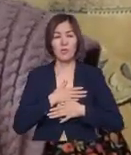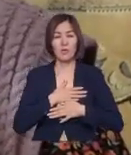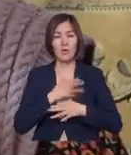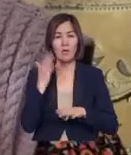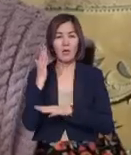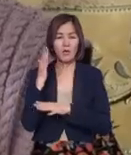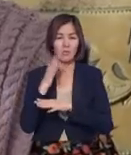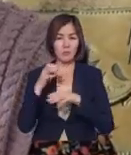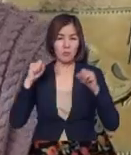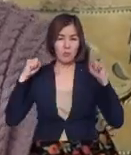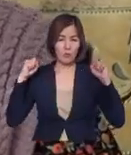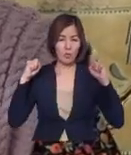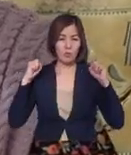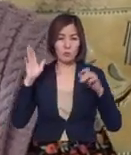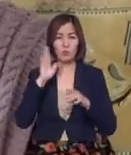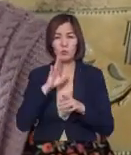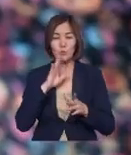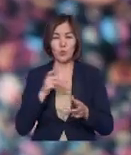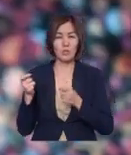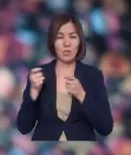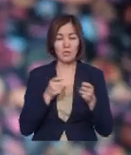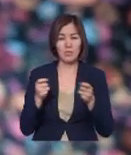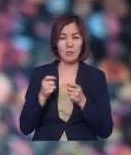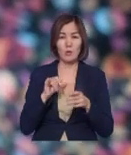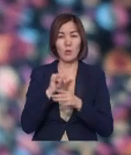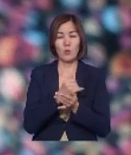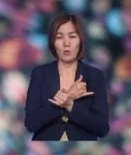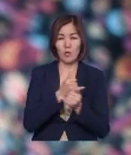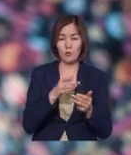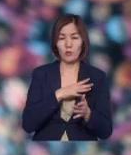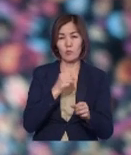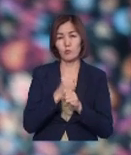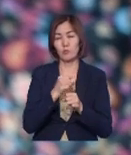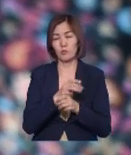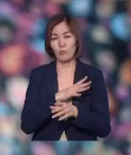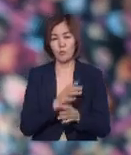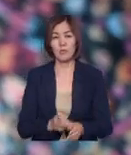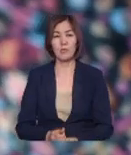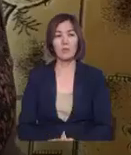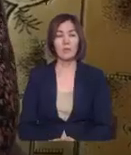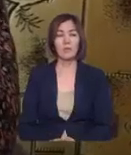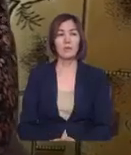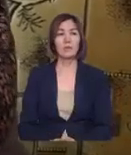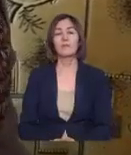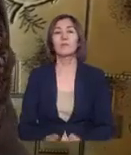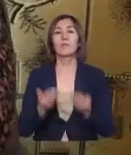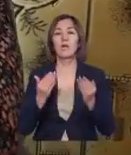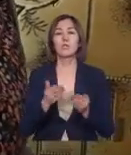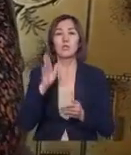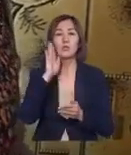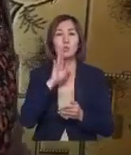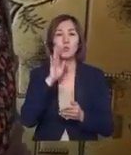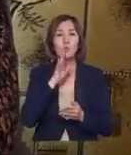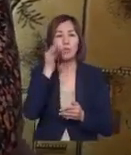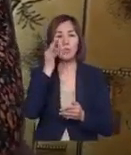болған, онызы балаларымыз тұлмай тұрғанда. Соны мен ақ қонақ күтіп, осы соны мен ақ үй болып отырған біз. Қазір судың дәмі қалай? Ой, айбат